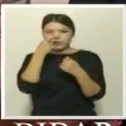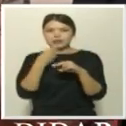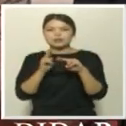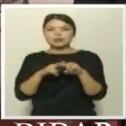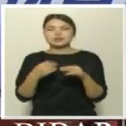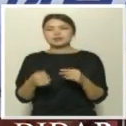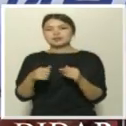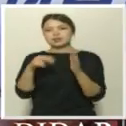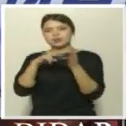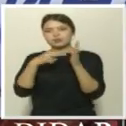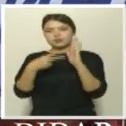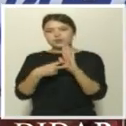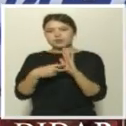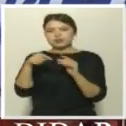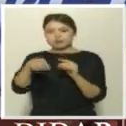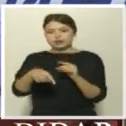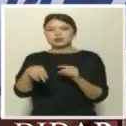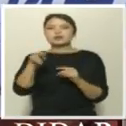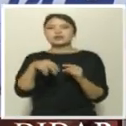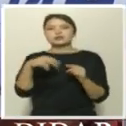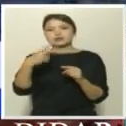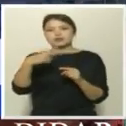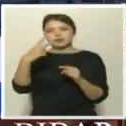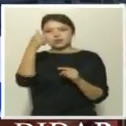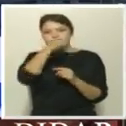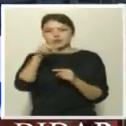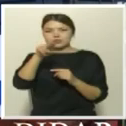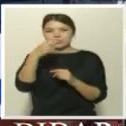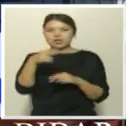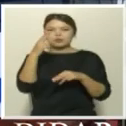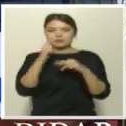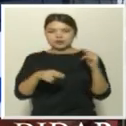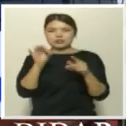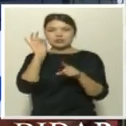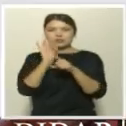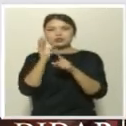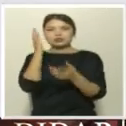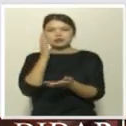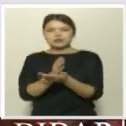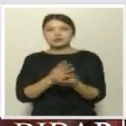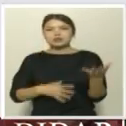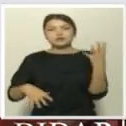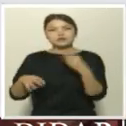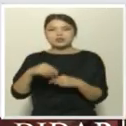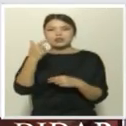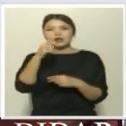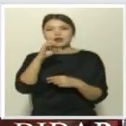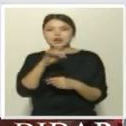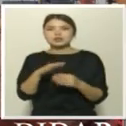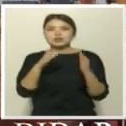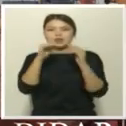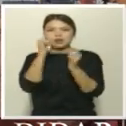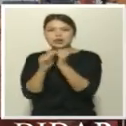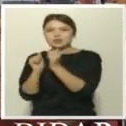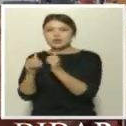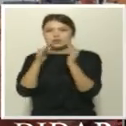эксплуатацию планируется в декабре текущего года. Реализация мегапроекта позволит обеспечить стабильное газоснабжение населенных пунктов области,